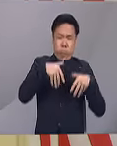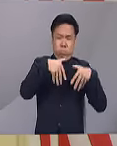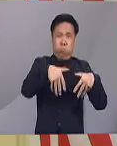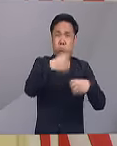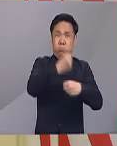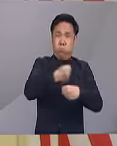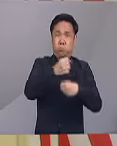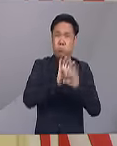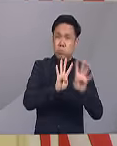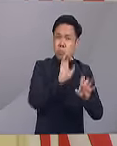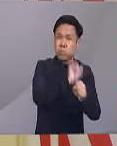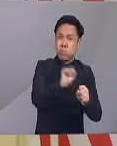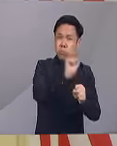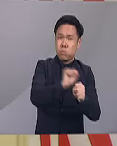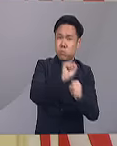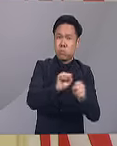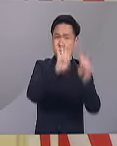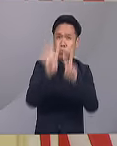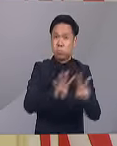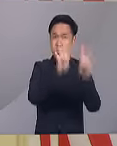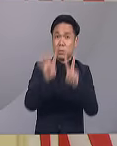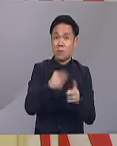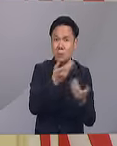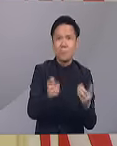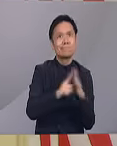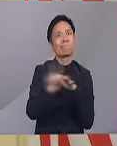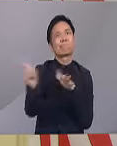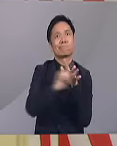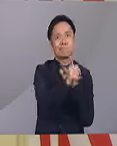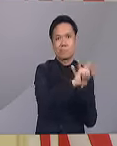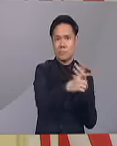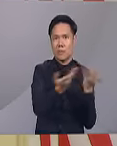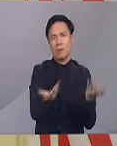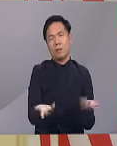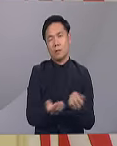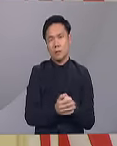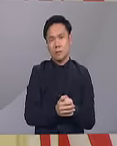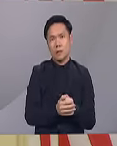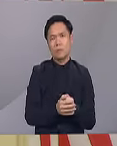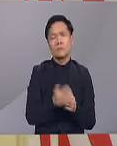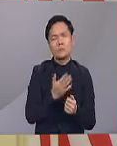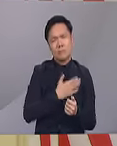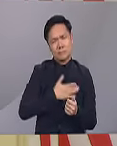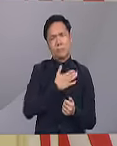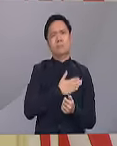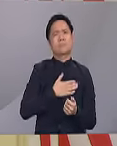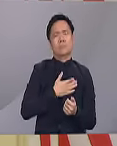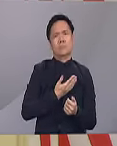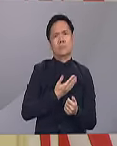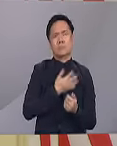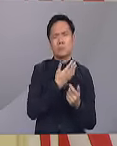lumus bertugas sewaktu kita bercuti untuk menyambut hari raya ini. Hargailah jasa